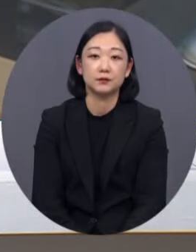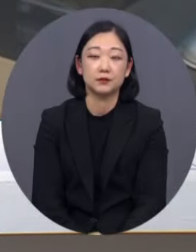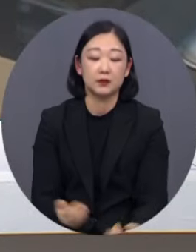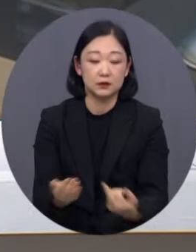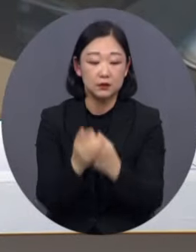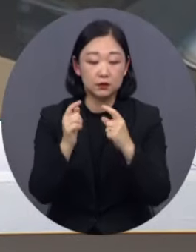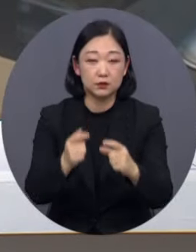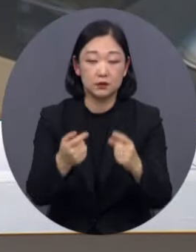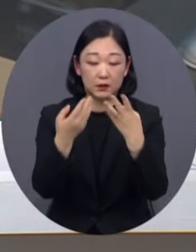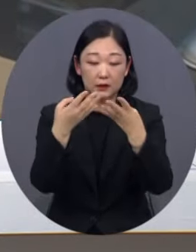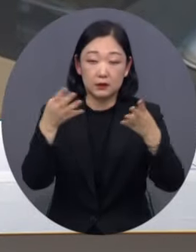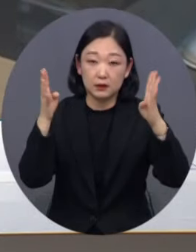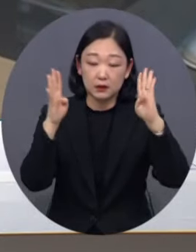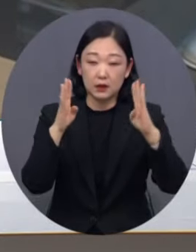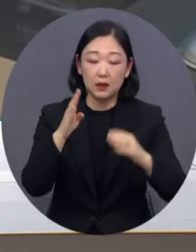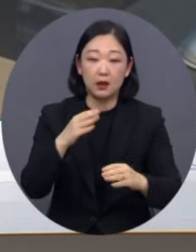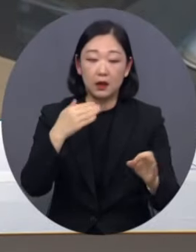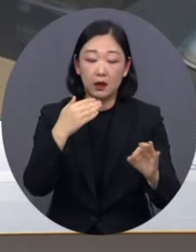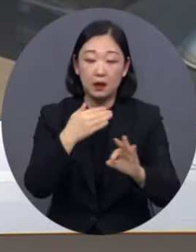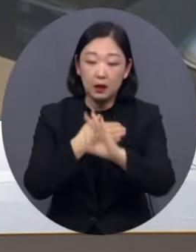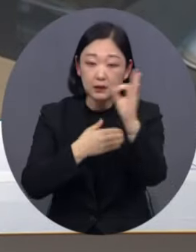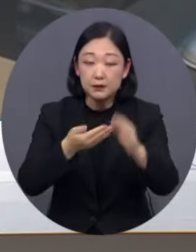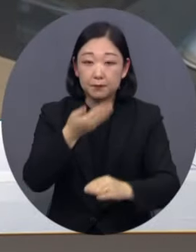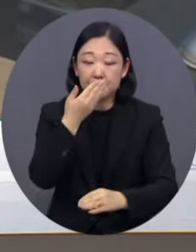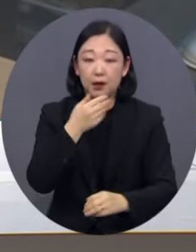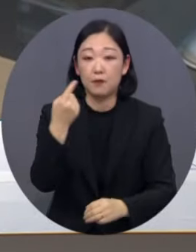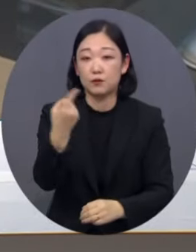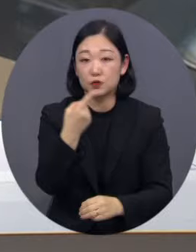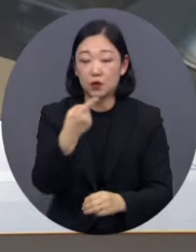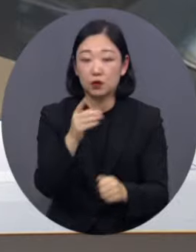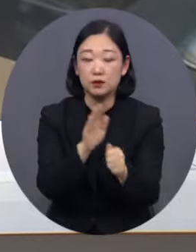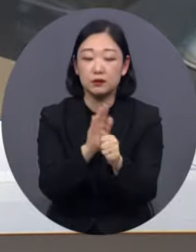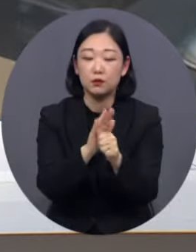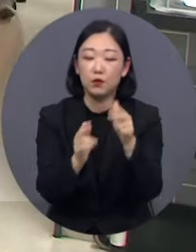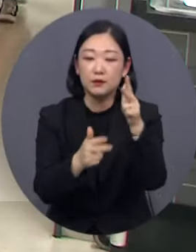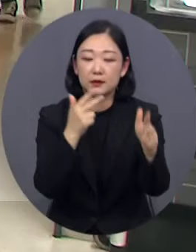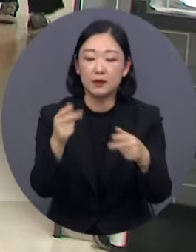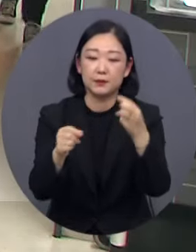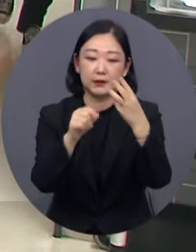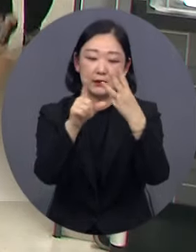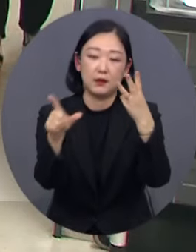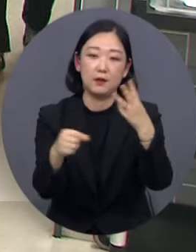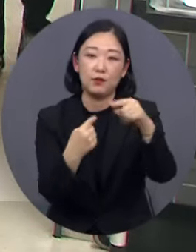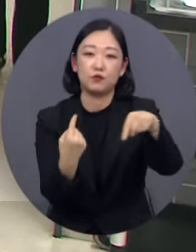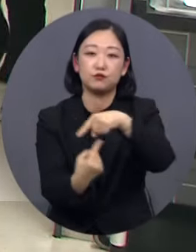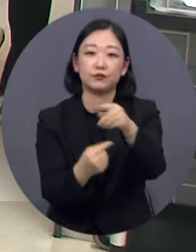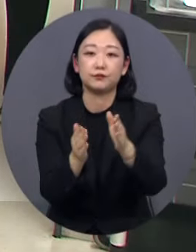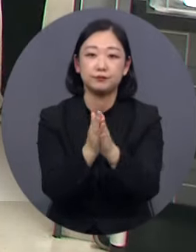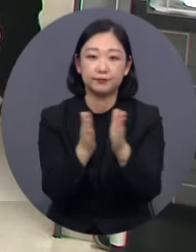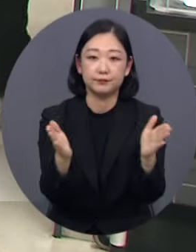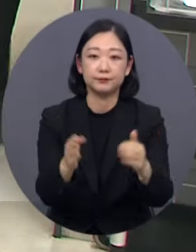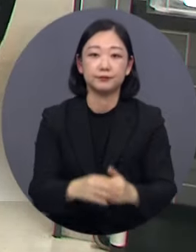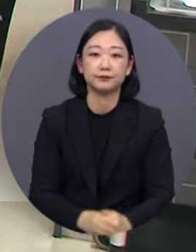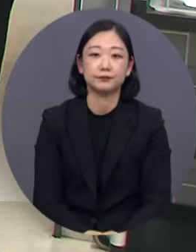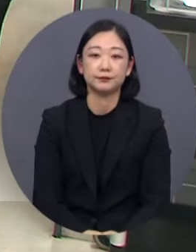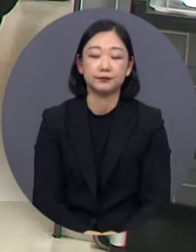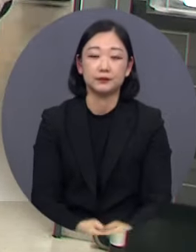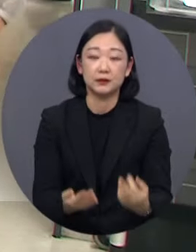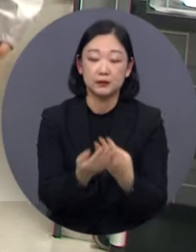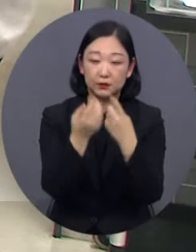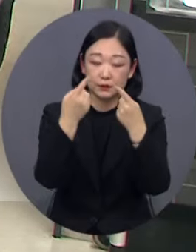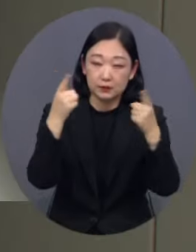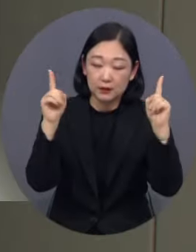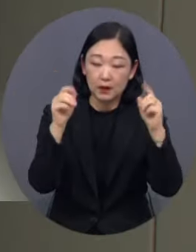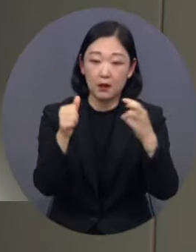제주 지역 대학생들을 위한 청운원의 아침밥 지원 사업이 1학기 개강을 맞아 운영을 시작했습니다. 제주대와